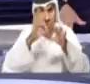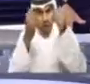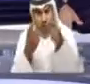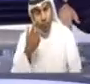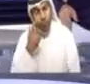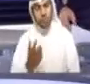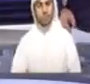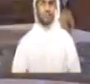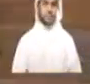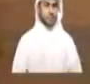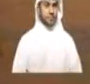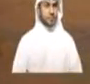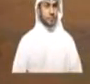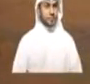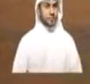اللازمة. نتابع.